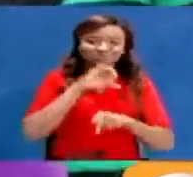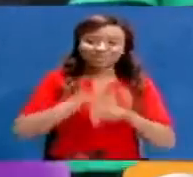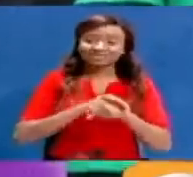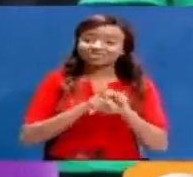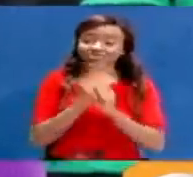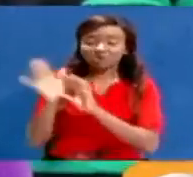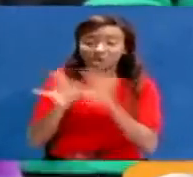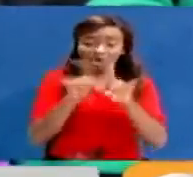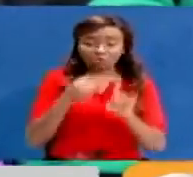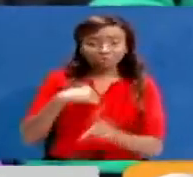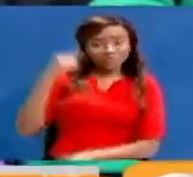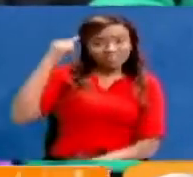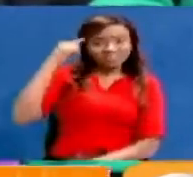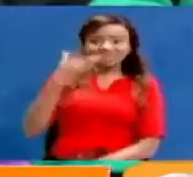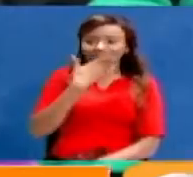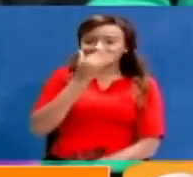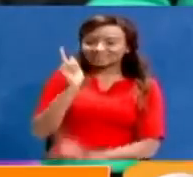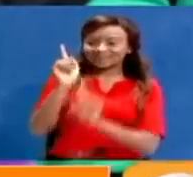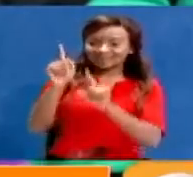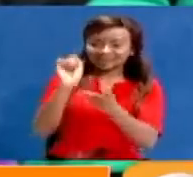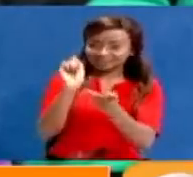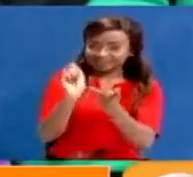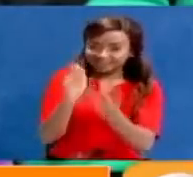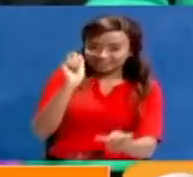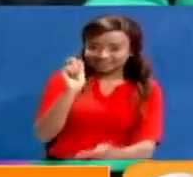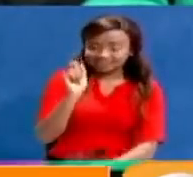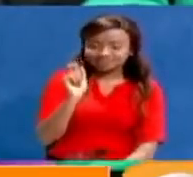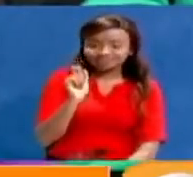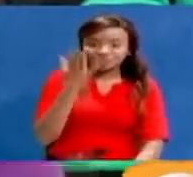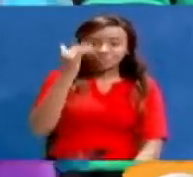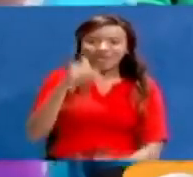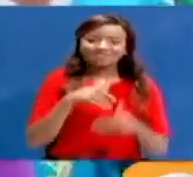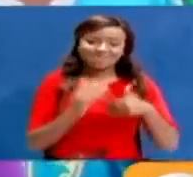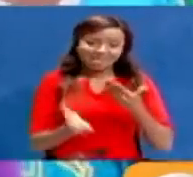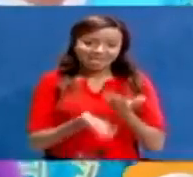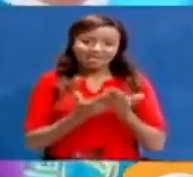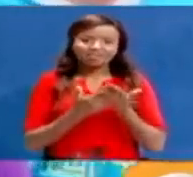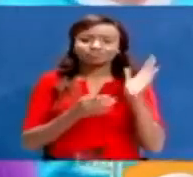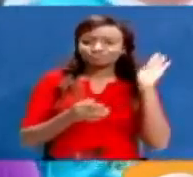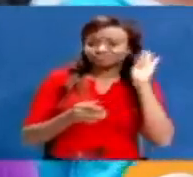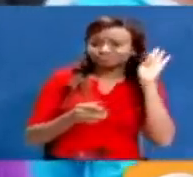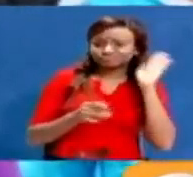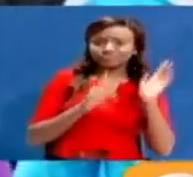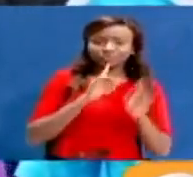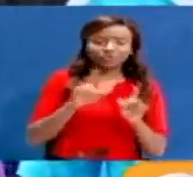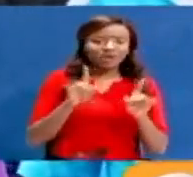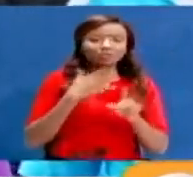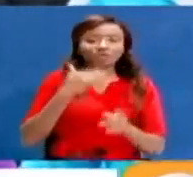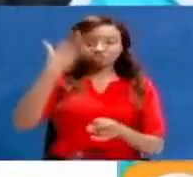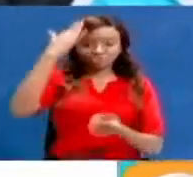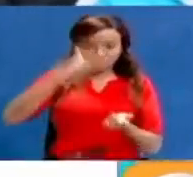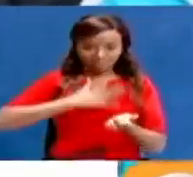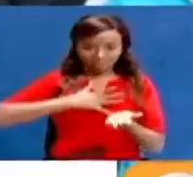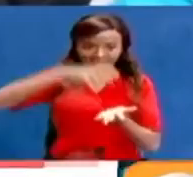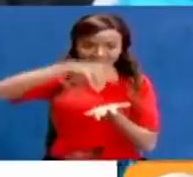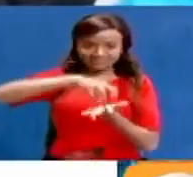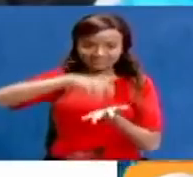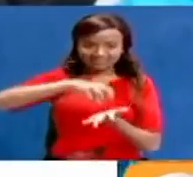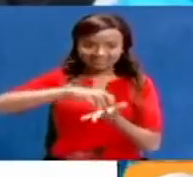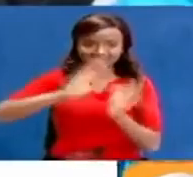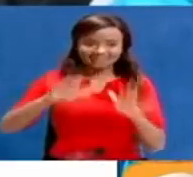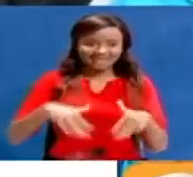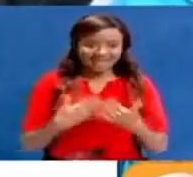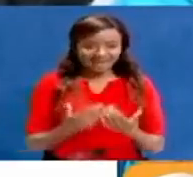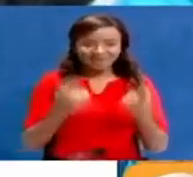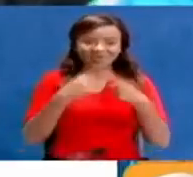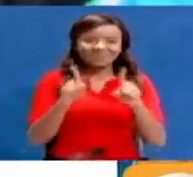it necessary to come around to be in line with the others who are coming. I want to know my status. For